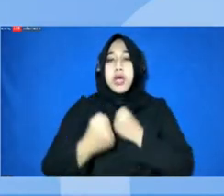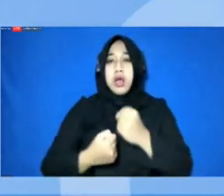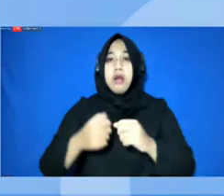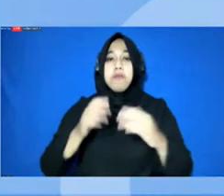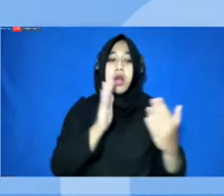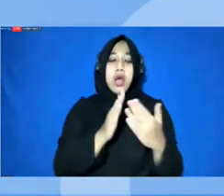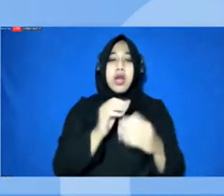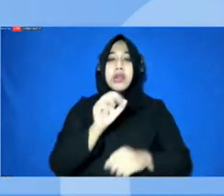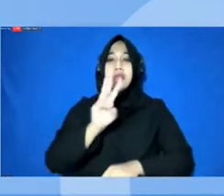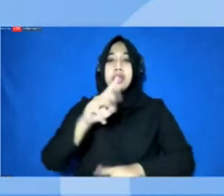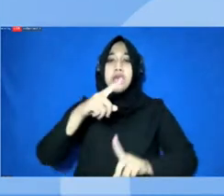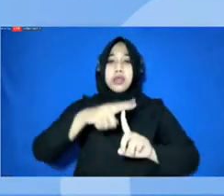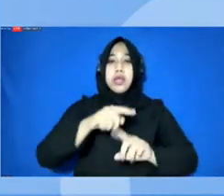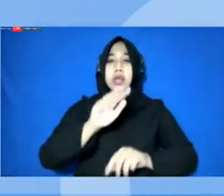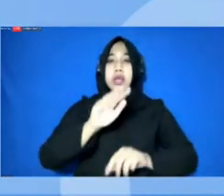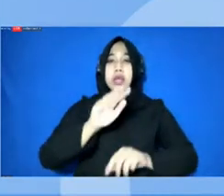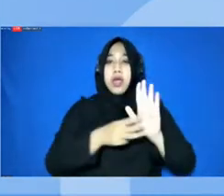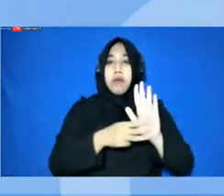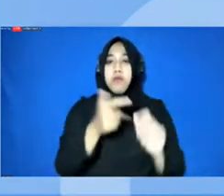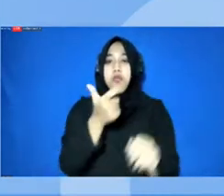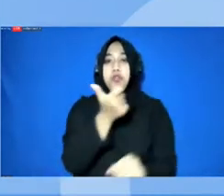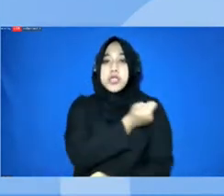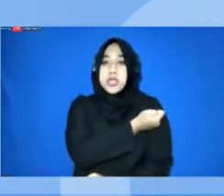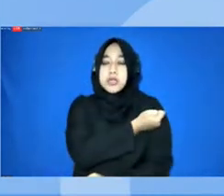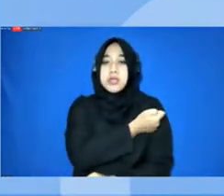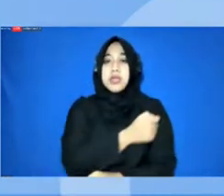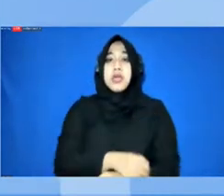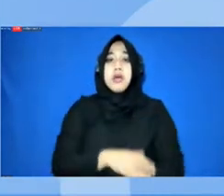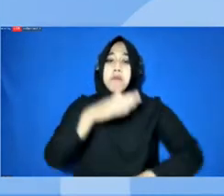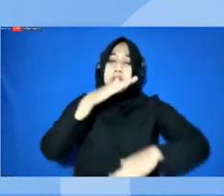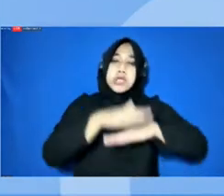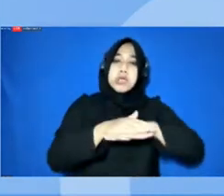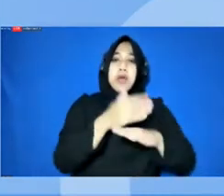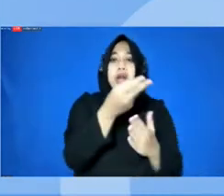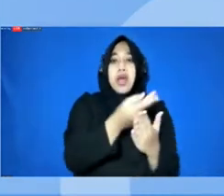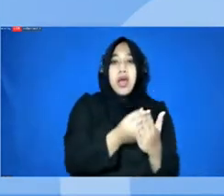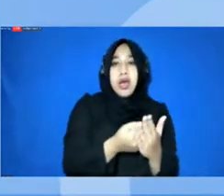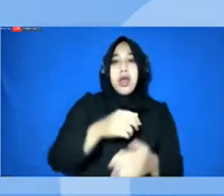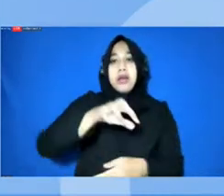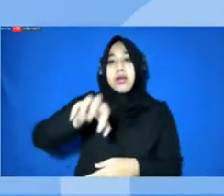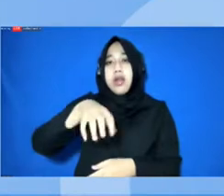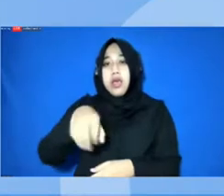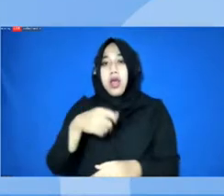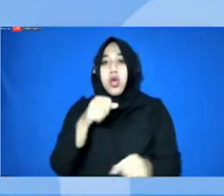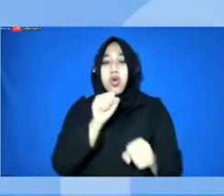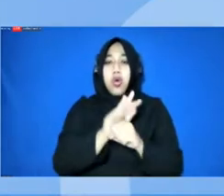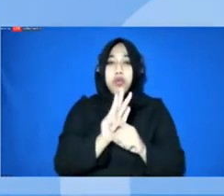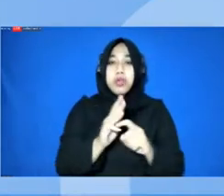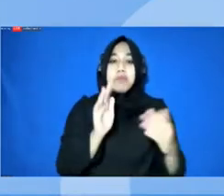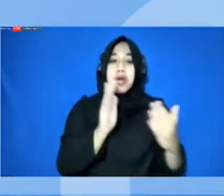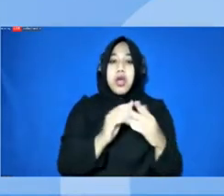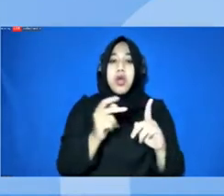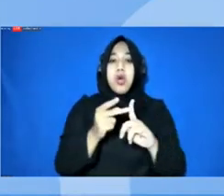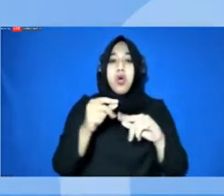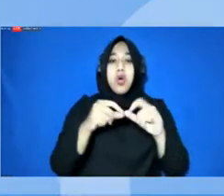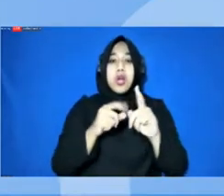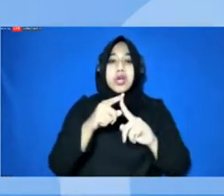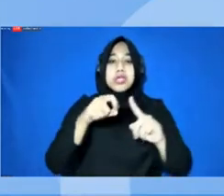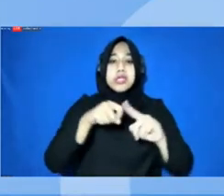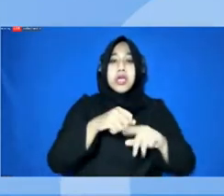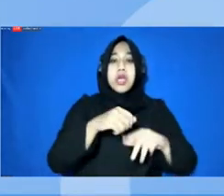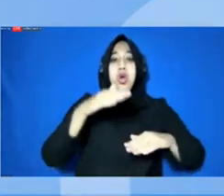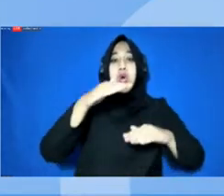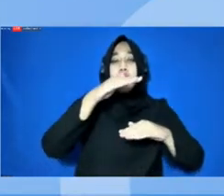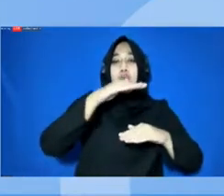penanganan 3T, 5M, dan vaksinasi. Maksimalkan anggaran daerah COVID untuk penanganan yang holistik dari hulu hingga ke